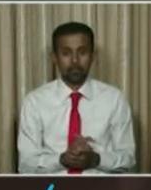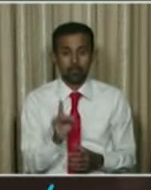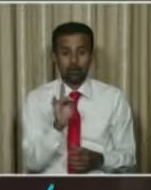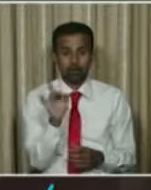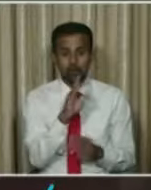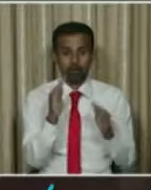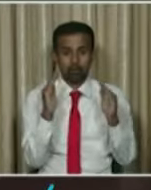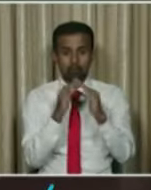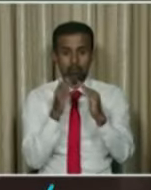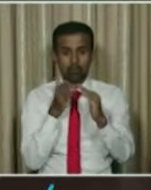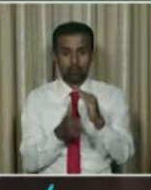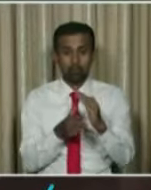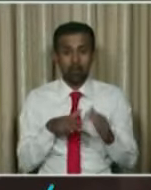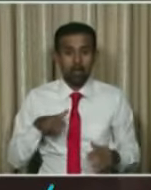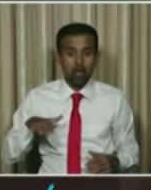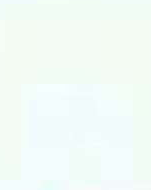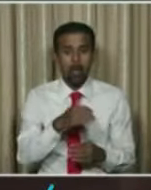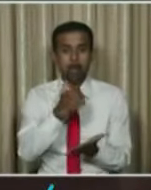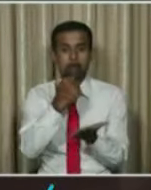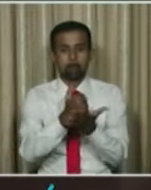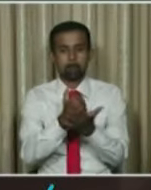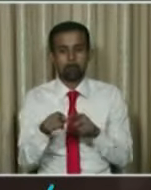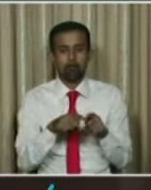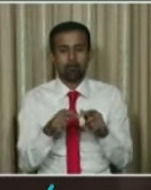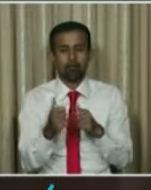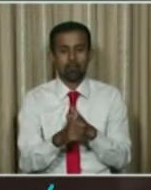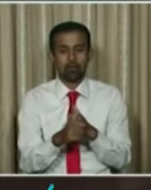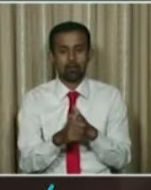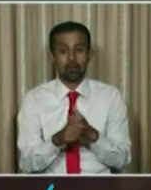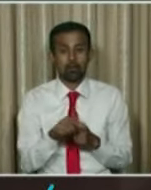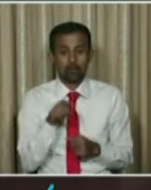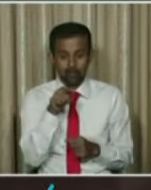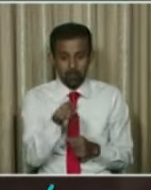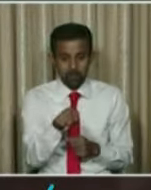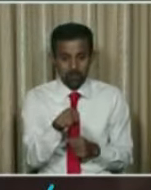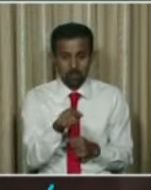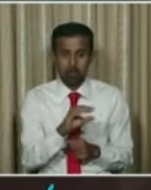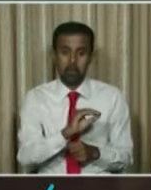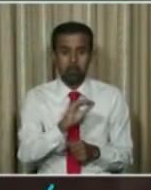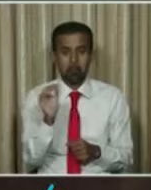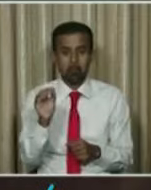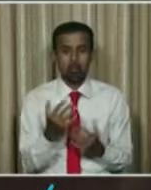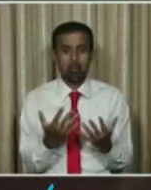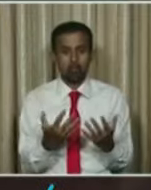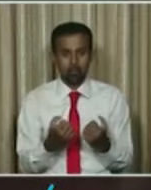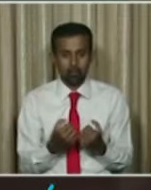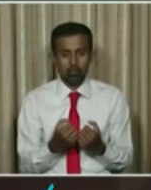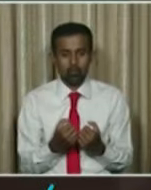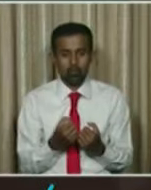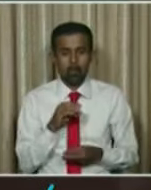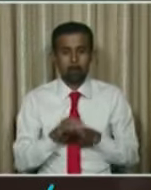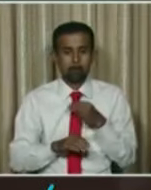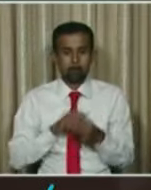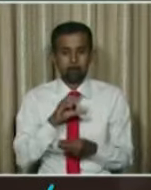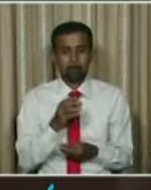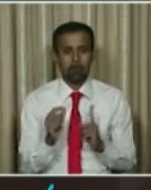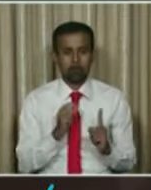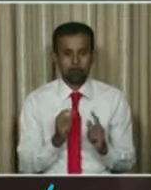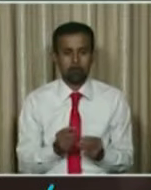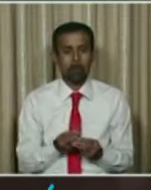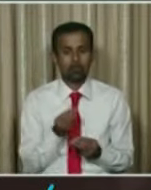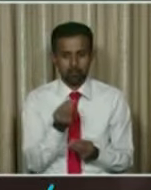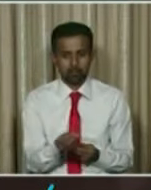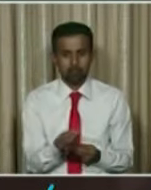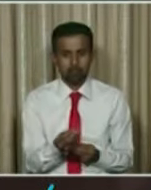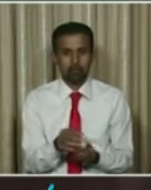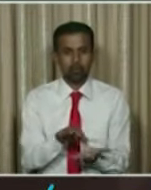යටත ගේනවා අපි ලෑන්ඩ් බෑන්ක් එකක් හදලා එතනින් තමයි මේ ඊට පස්සෙ ඒ අවශ්‍ය ආයෝජකයන්ට දෙන්න බලාපොරොත්තු වෙන්නේ